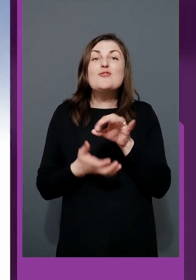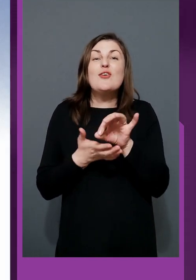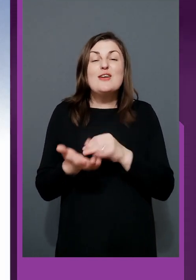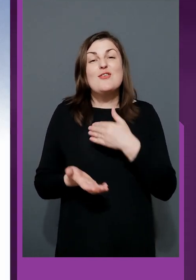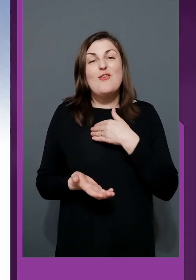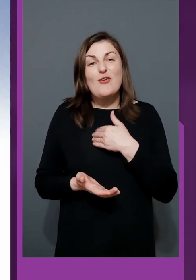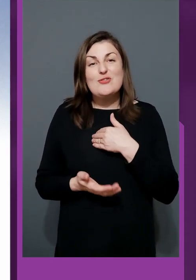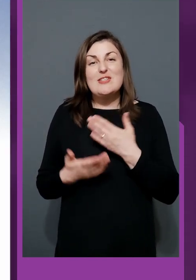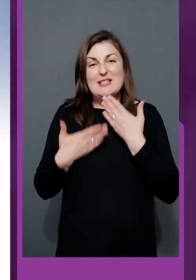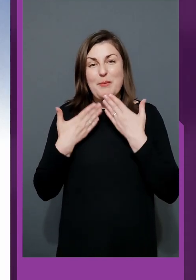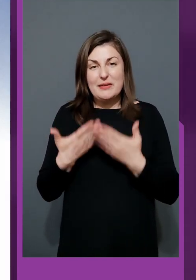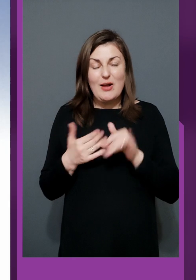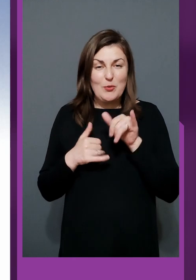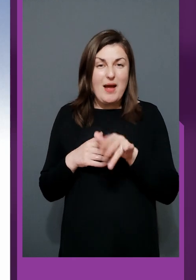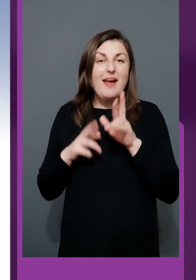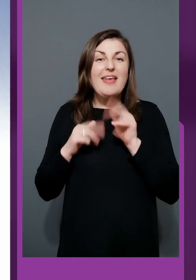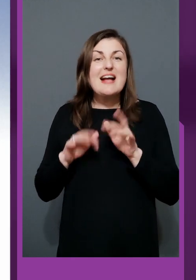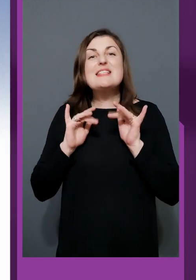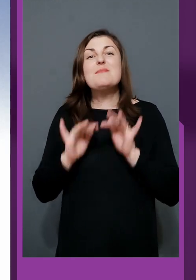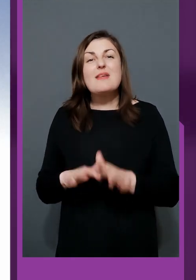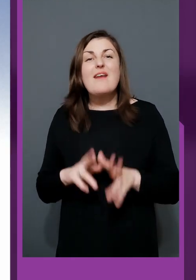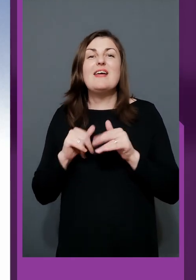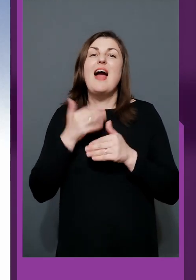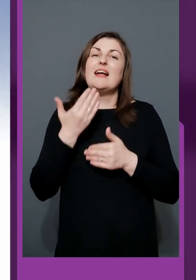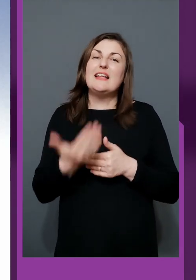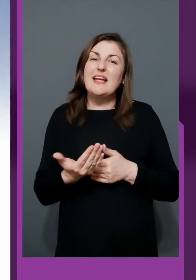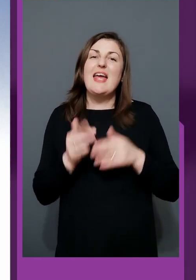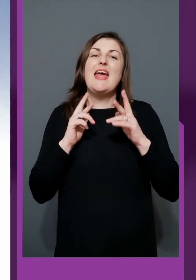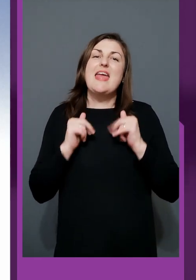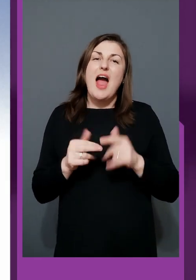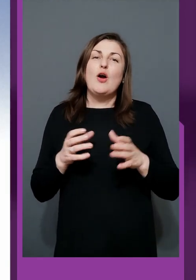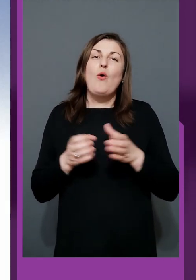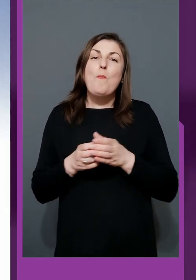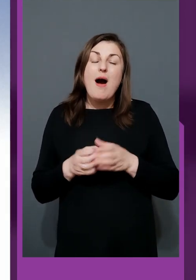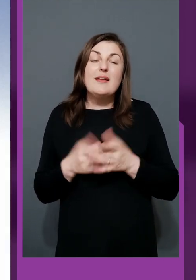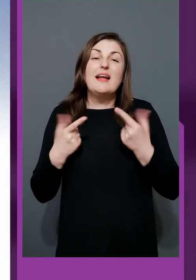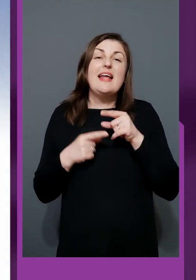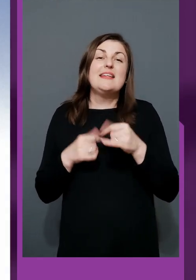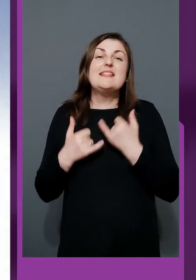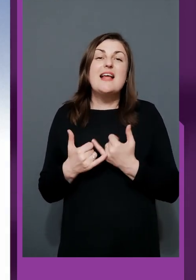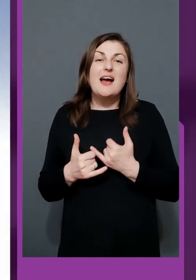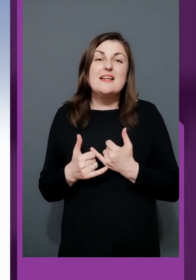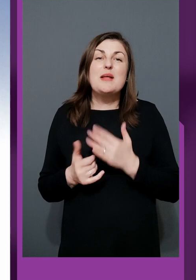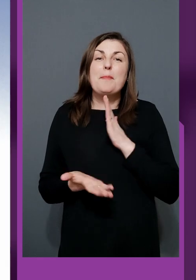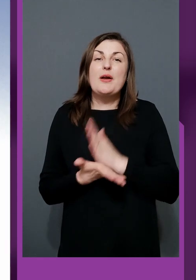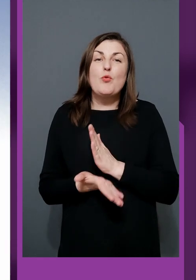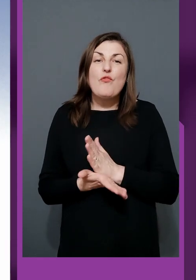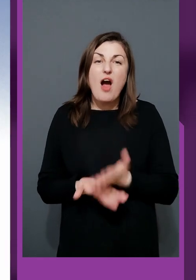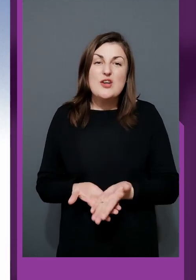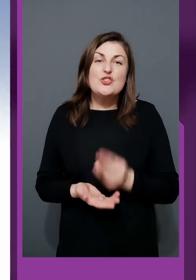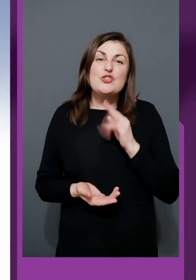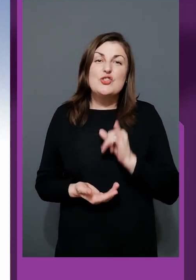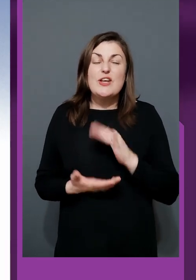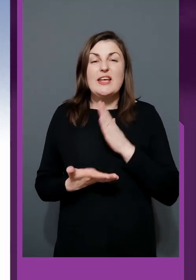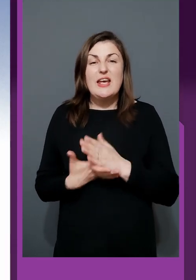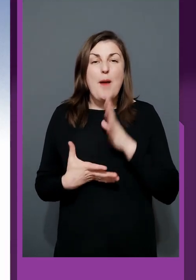одразу хочу запитати в тебе як справи Як ти Як команда де ти зараз перебуваєш